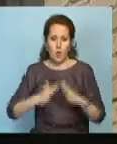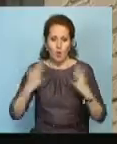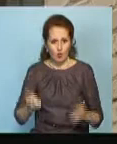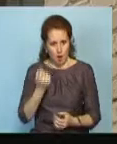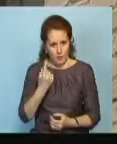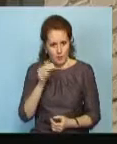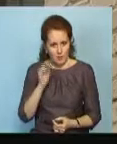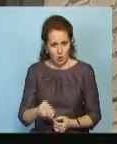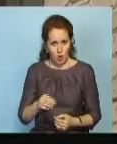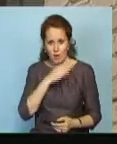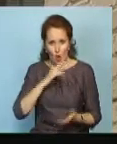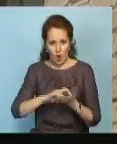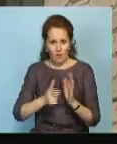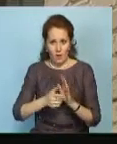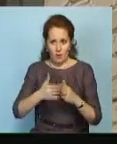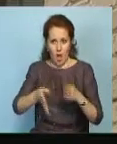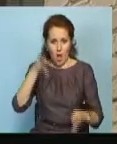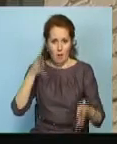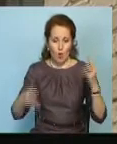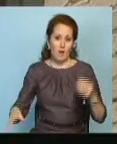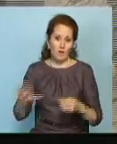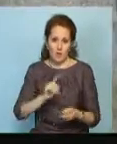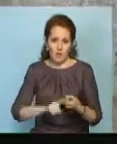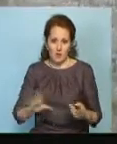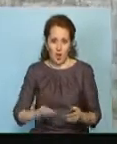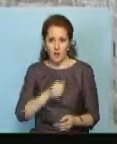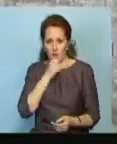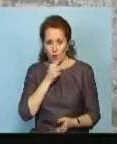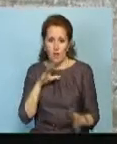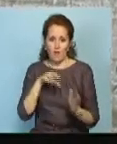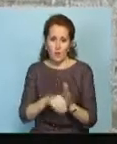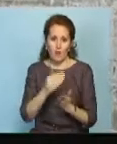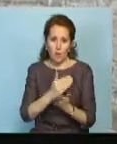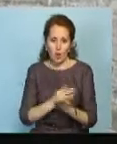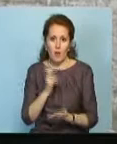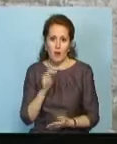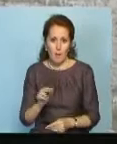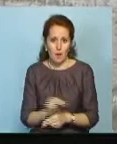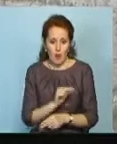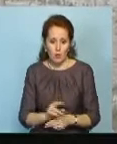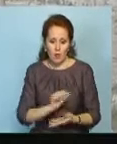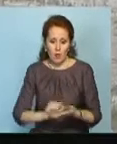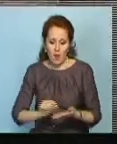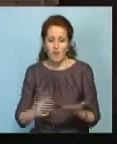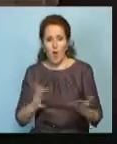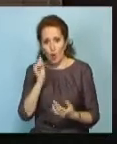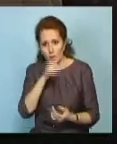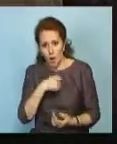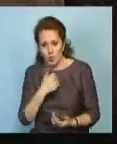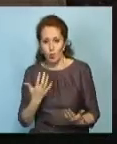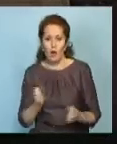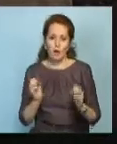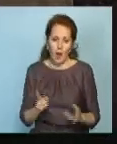тысяч многоквартирных домов. Все они, независимо от возраста, войдут в программу капитального ремонта, где будет четко прописано, в каком году какой дом и